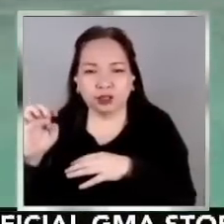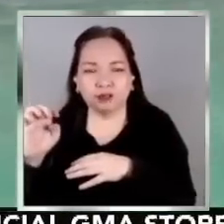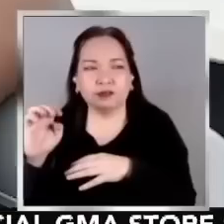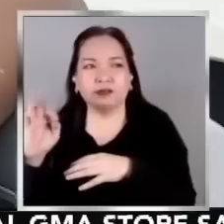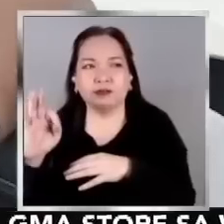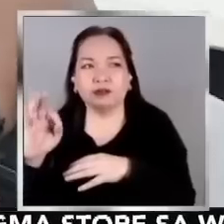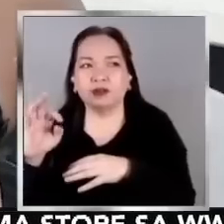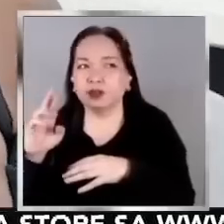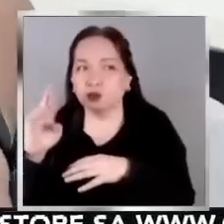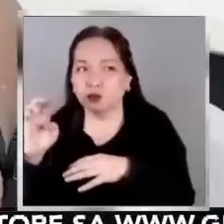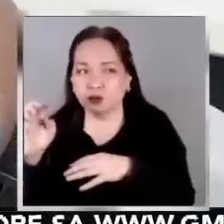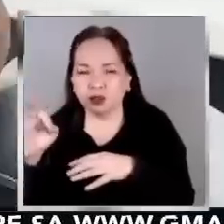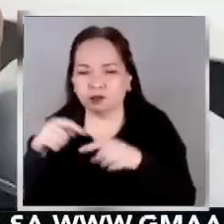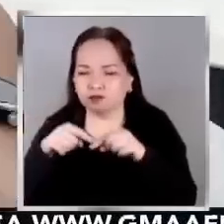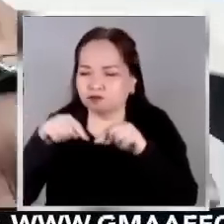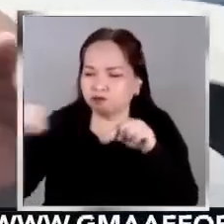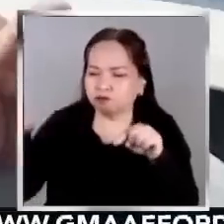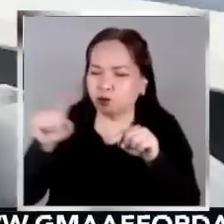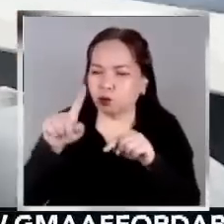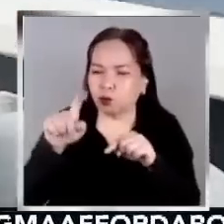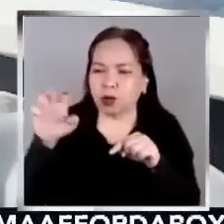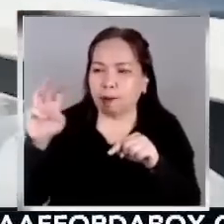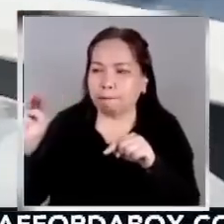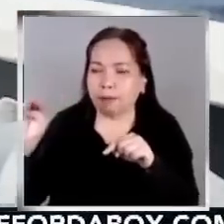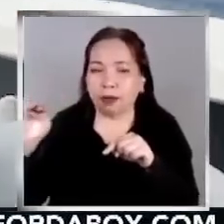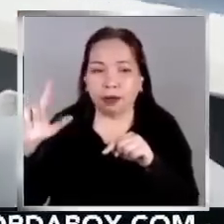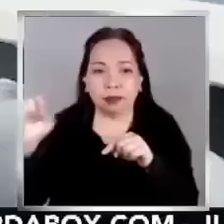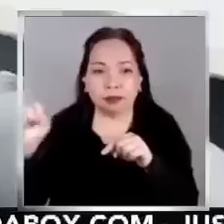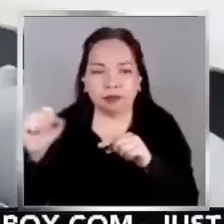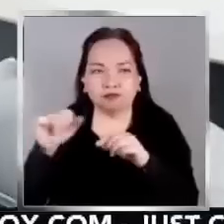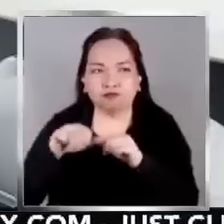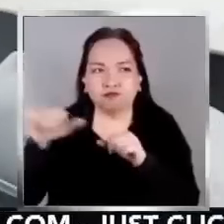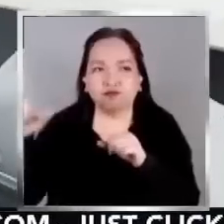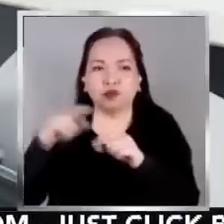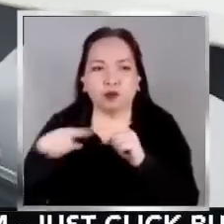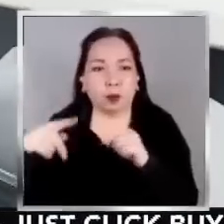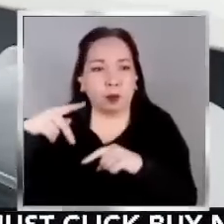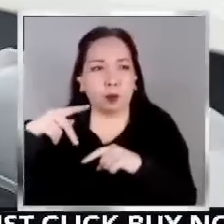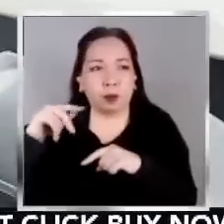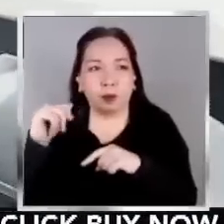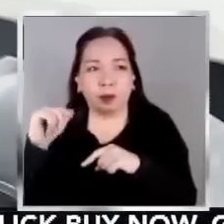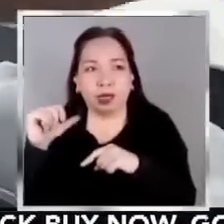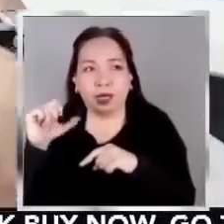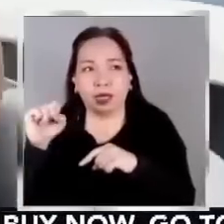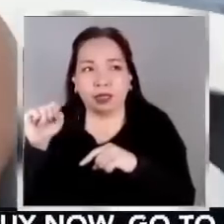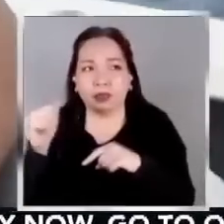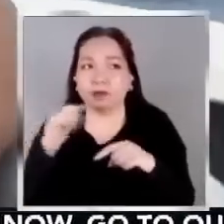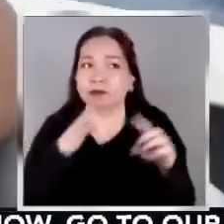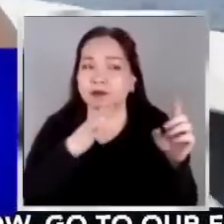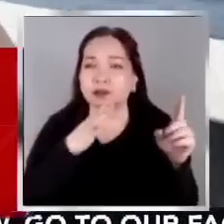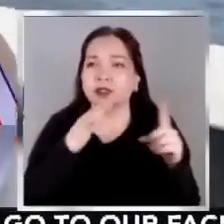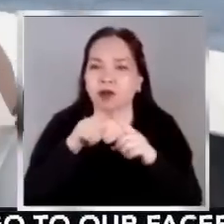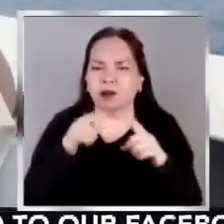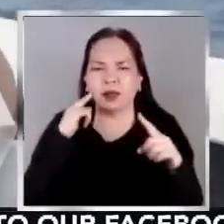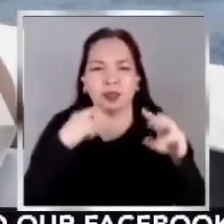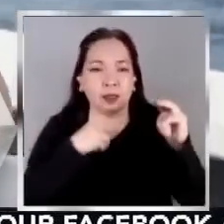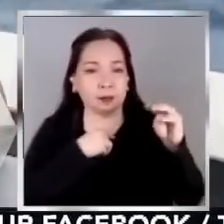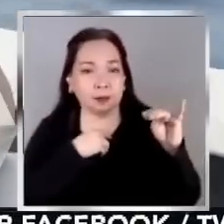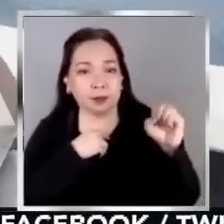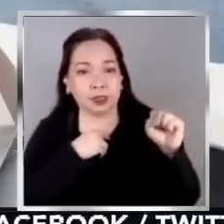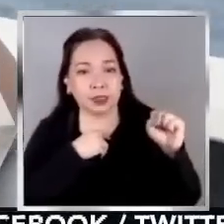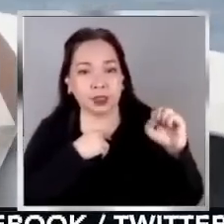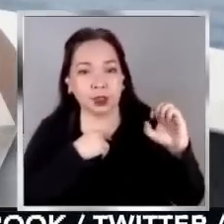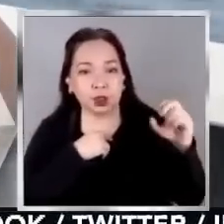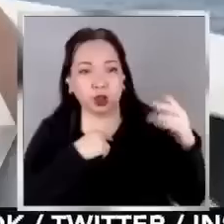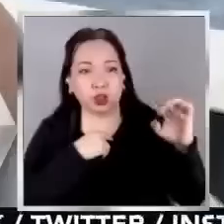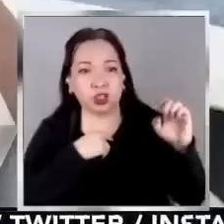pag-asa. Base doon sa aking mapa, yung Mischief Reef ay nandito lang sa aming kaliwa. In fact, kanina bago